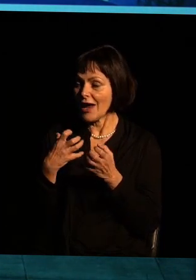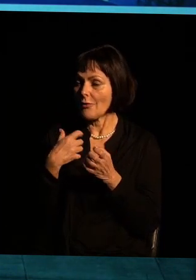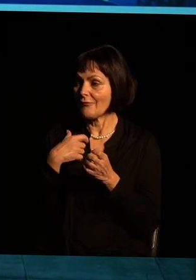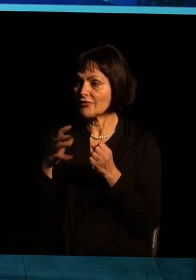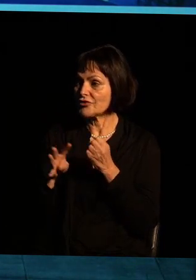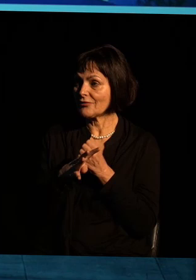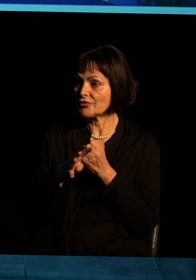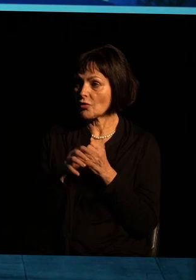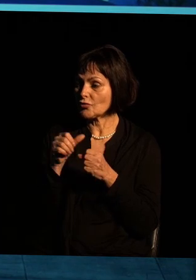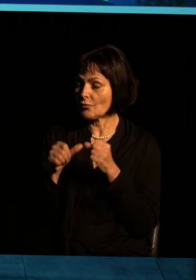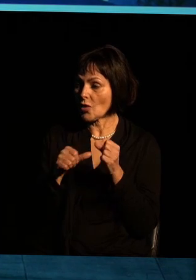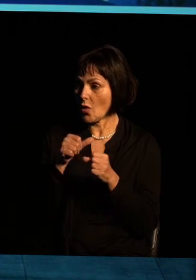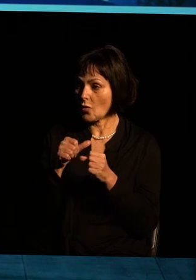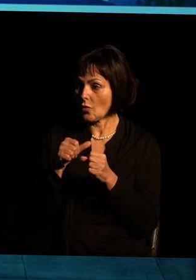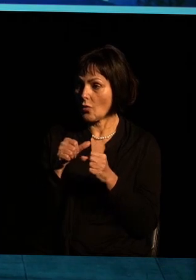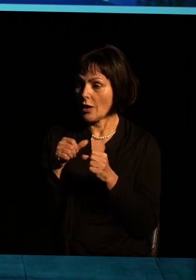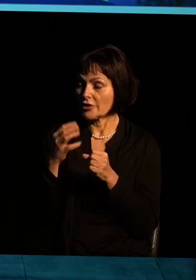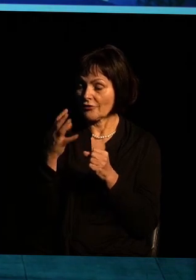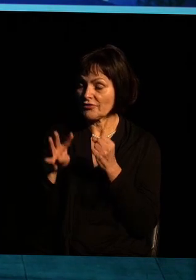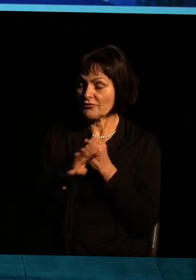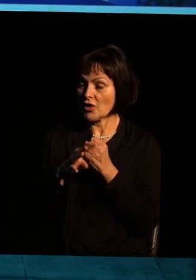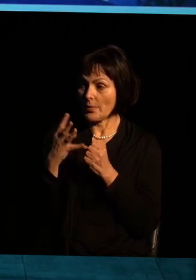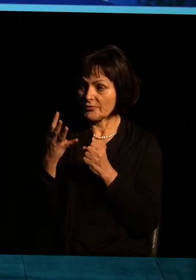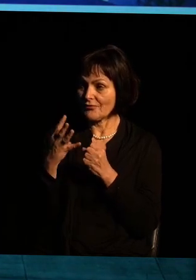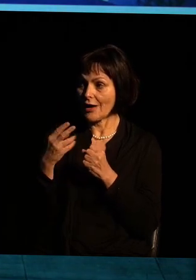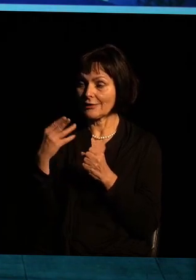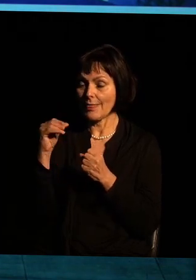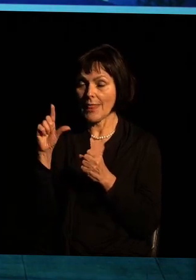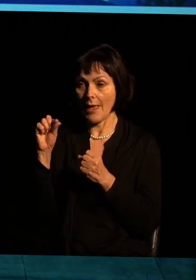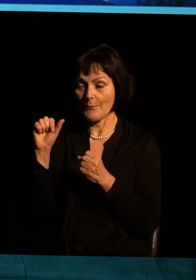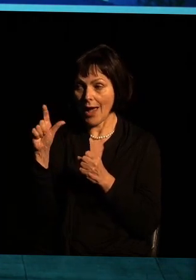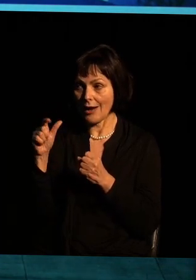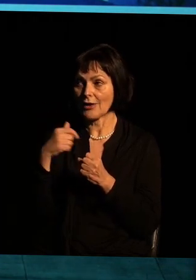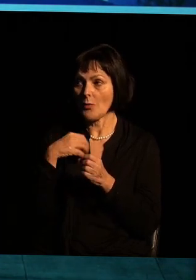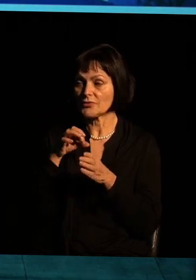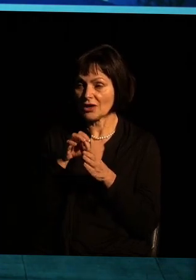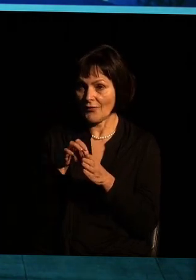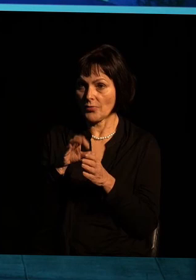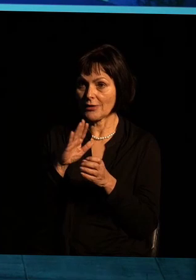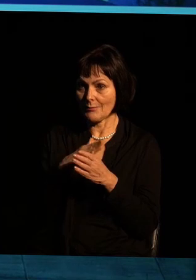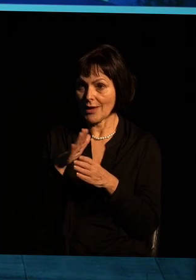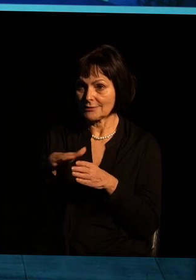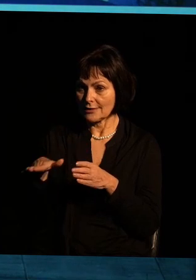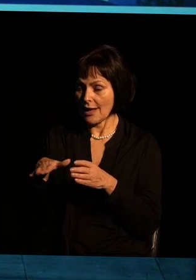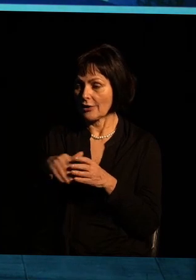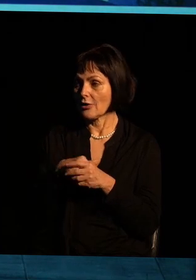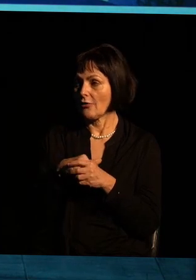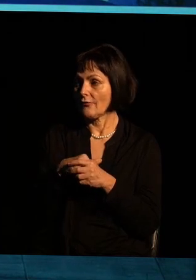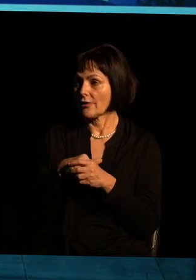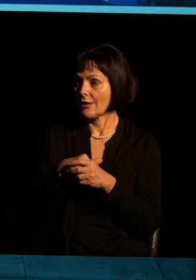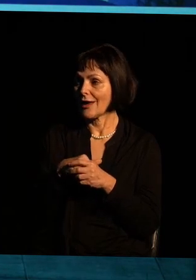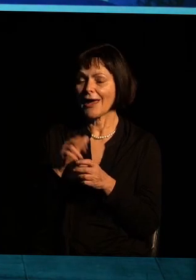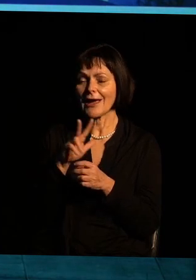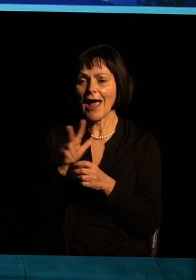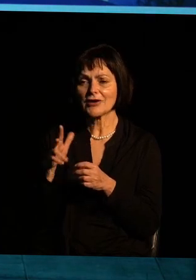90 roku, 4 wchodziłem od strony nepalskiej, ale też jako przewodnik międzynarodowej wyprawy. Tak tylko wspomnę, że